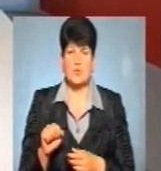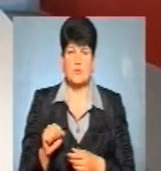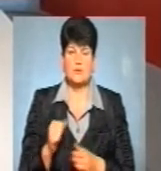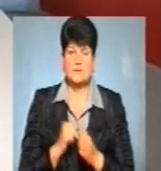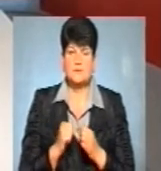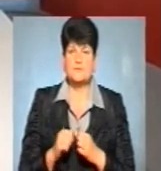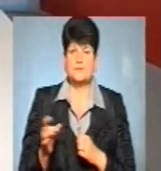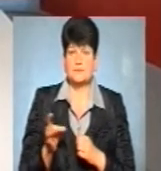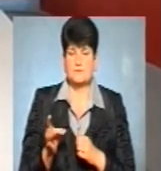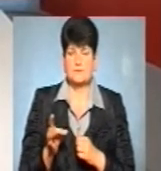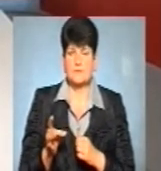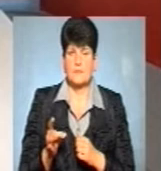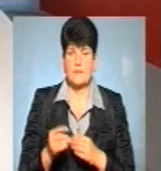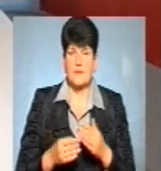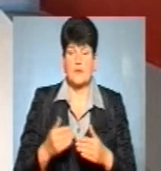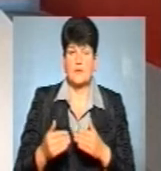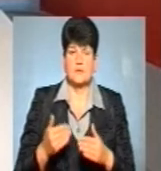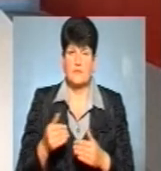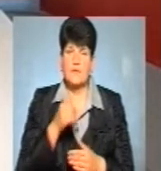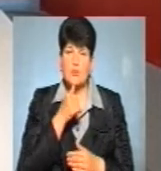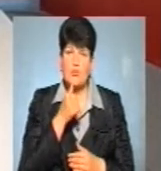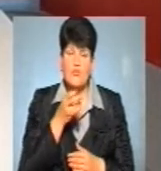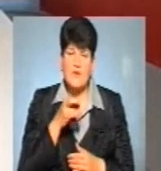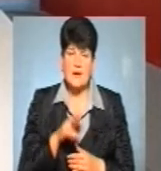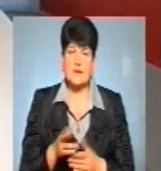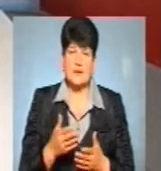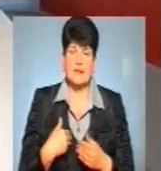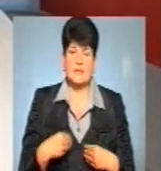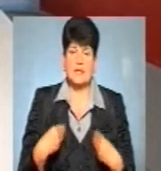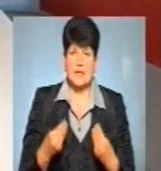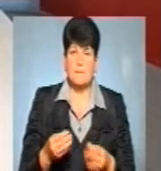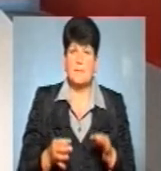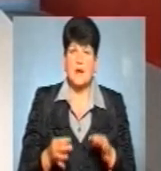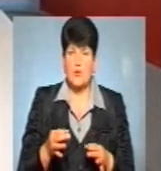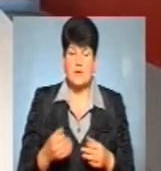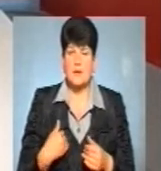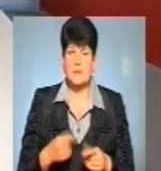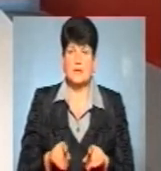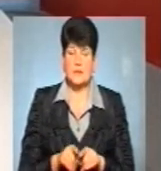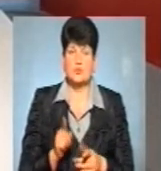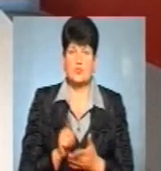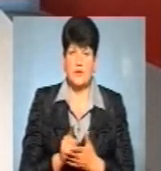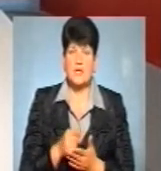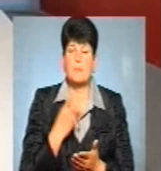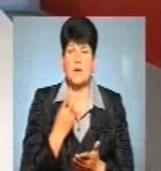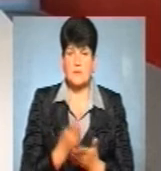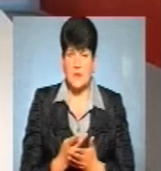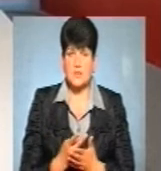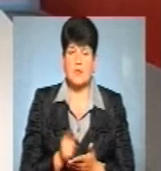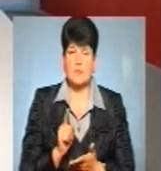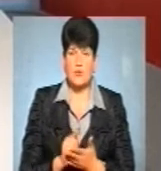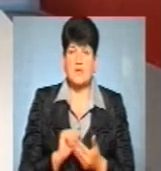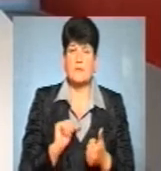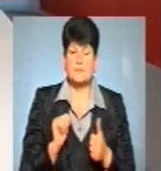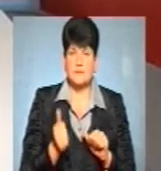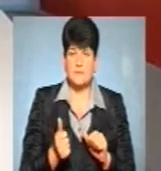разом певні випробування, які нам надсилає природа, але ми теж повинні їх і передбачати, і повинні йти наперед.